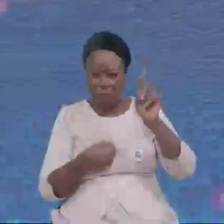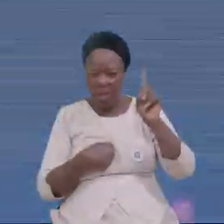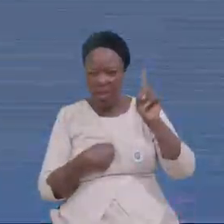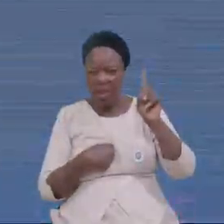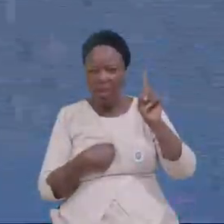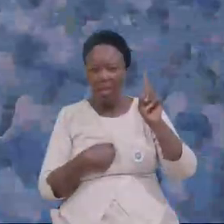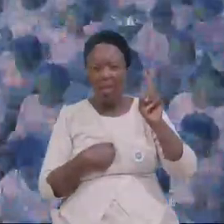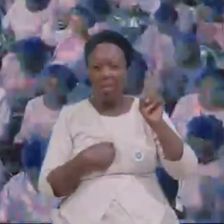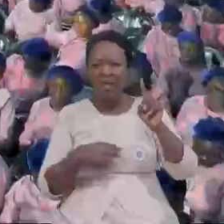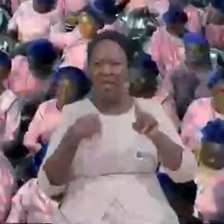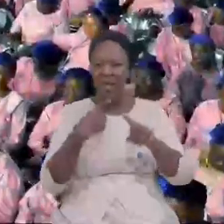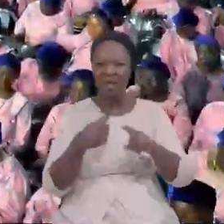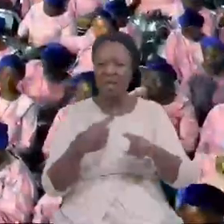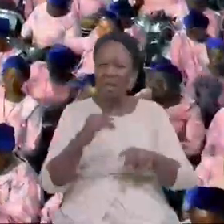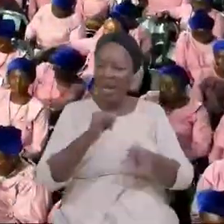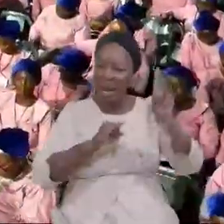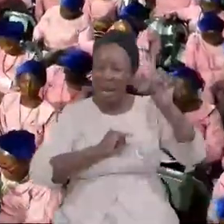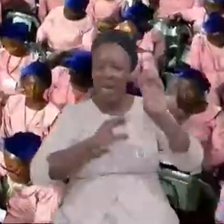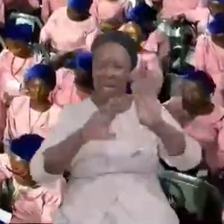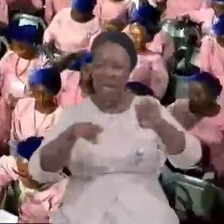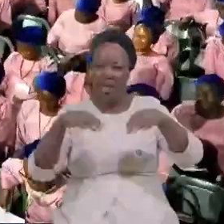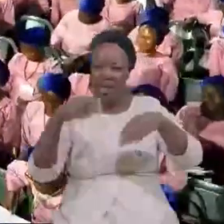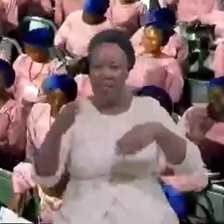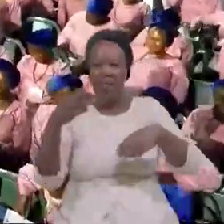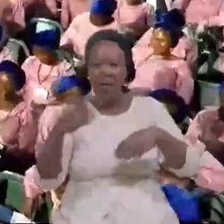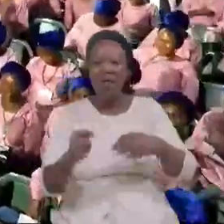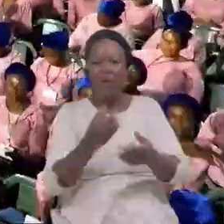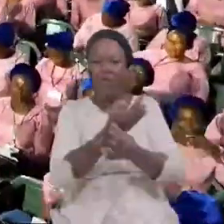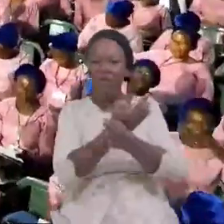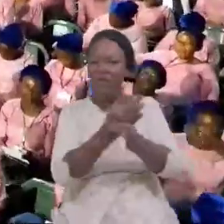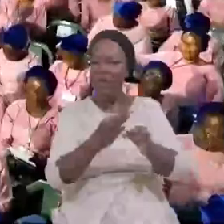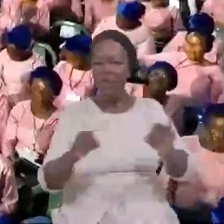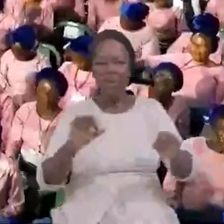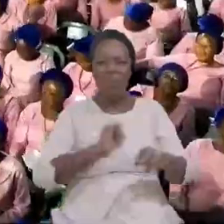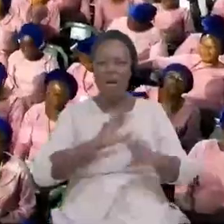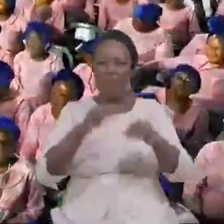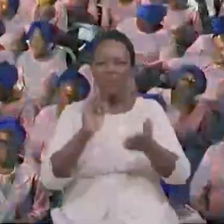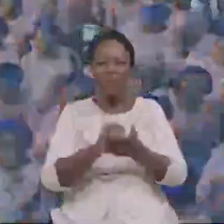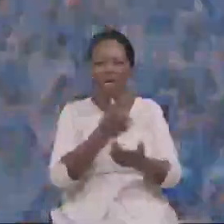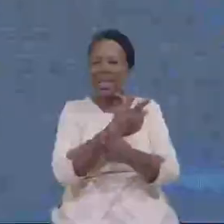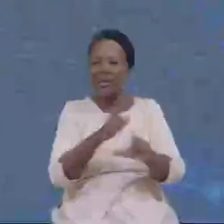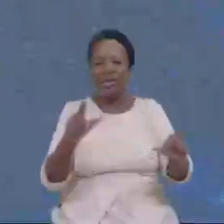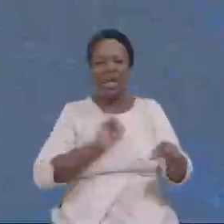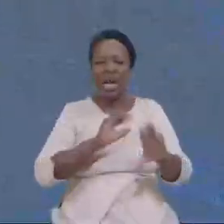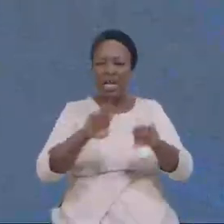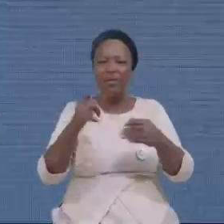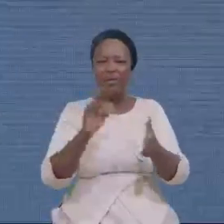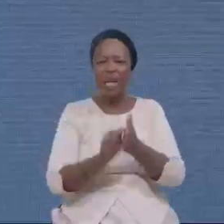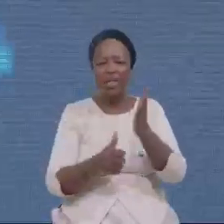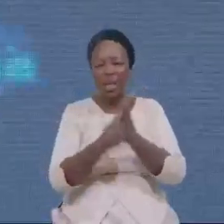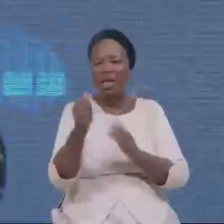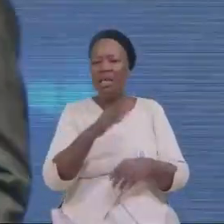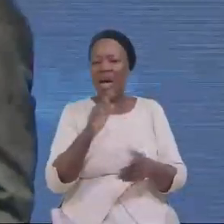Il dit, je vous donne la licence, je vous donne la liberté, je vous donne la